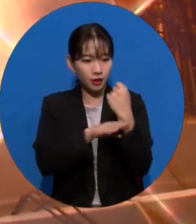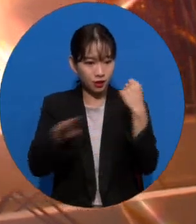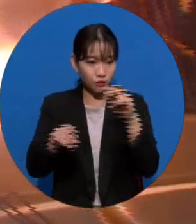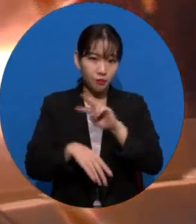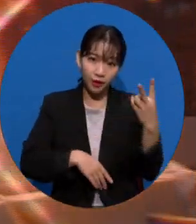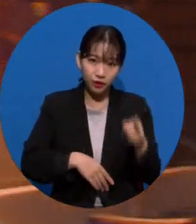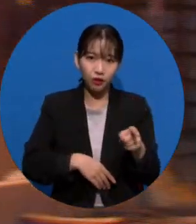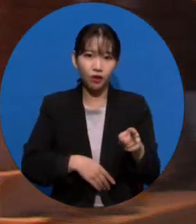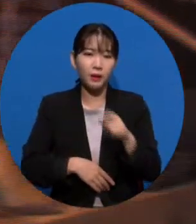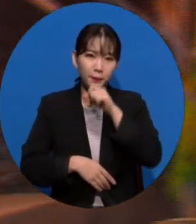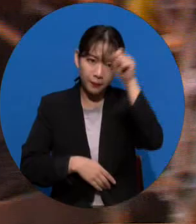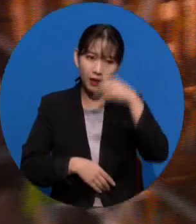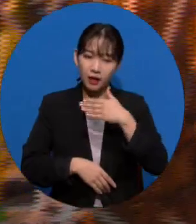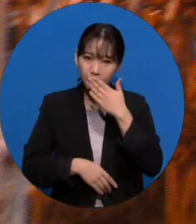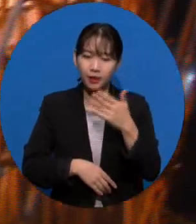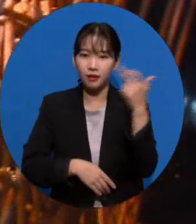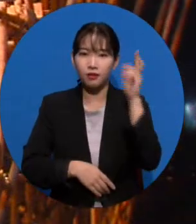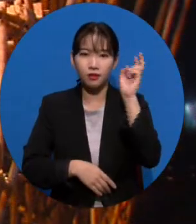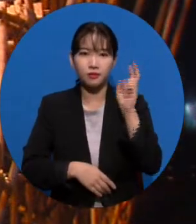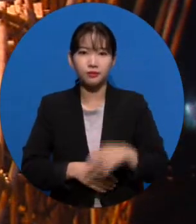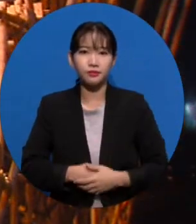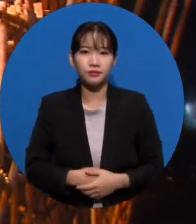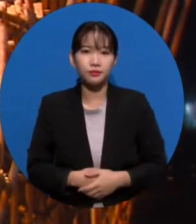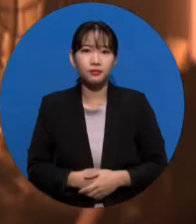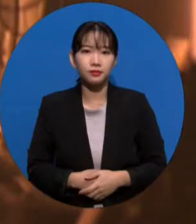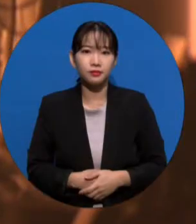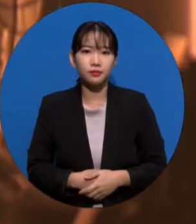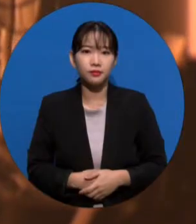변명으로 통과 가능성이 높은 것으로 알려지고 있습니다